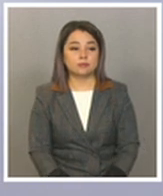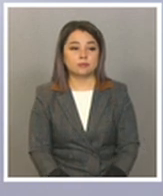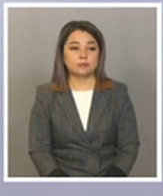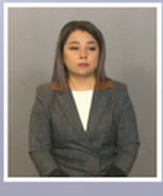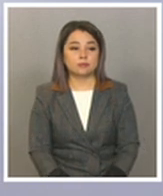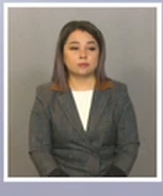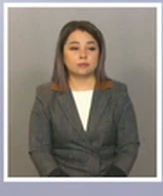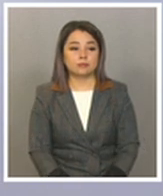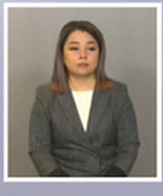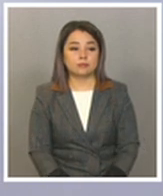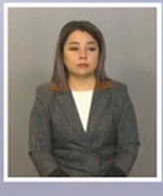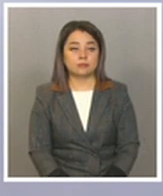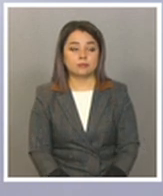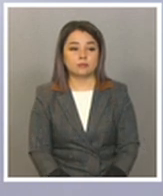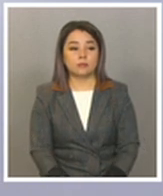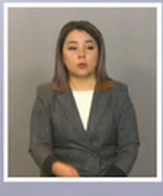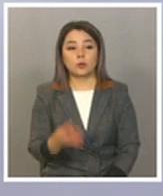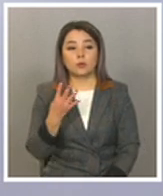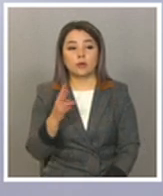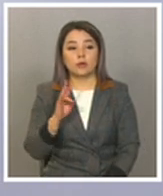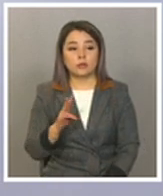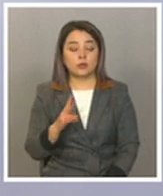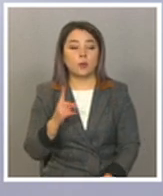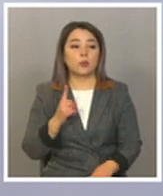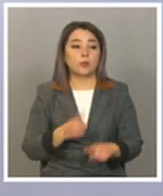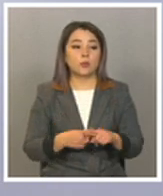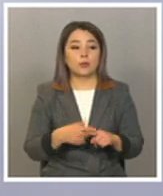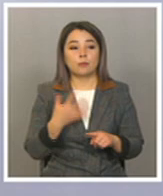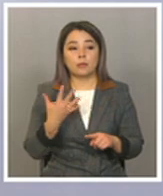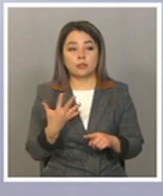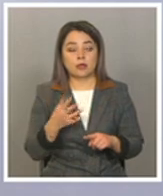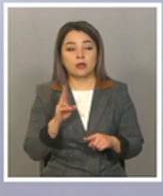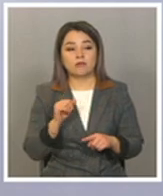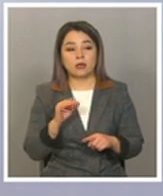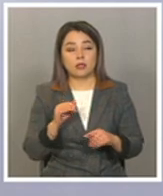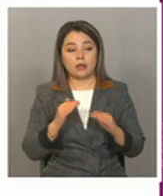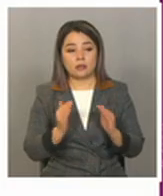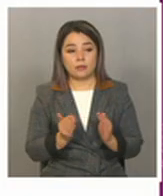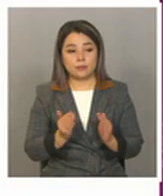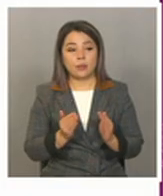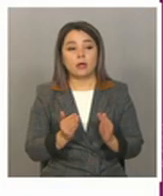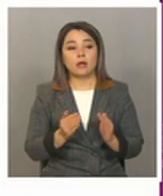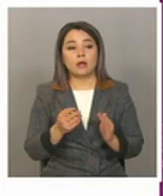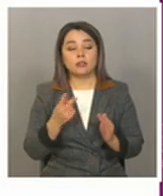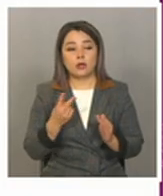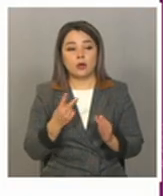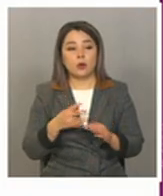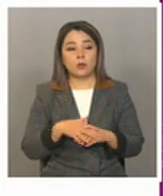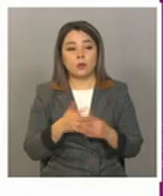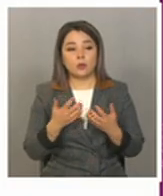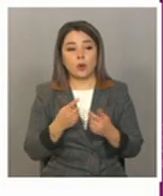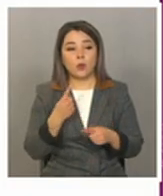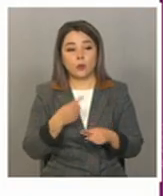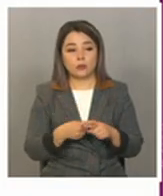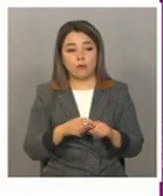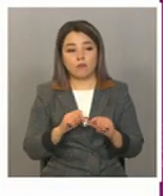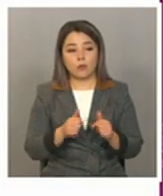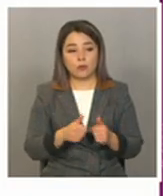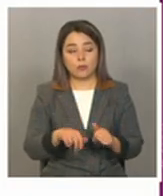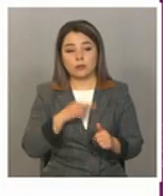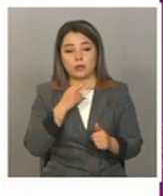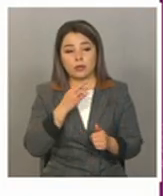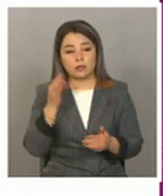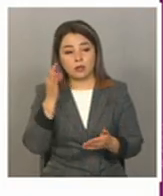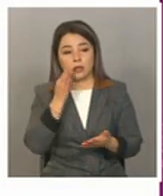Ал олай болса, 4n қосылған 5-тің квадраты, 2 өрнектің қосынысының квадраты формуласын еске